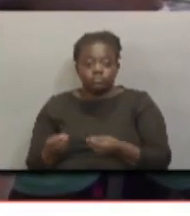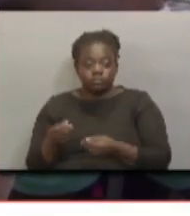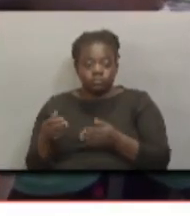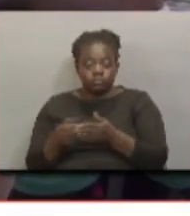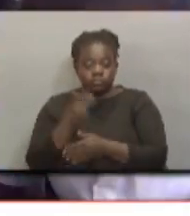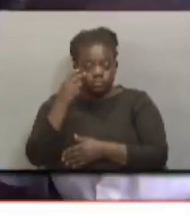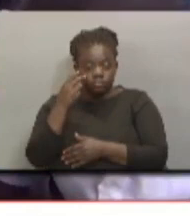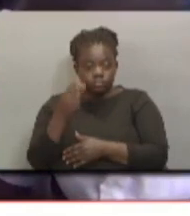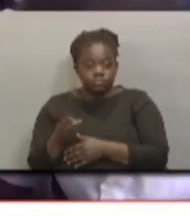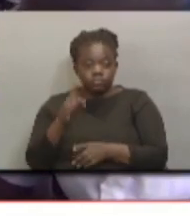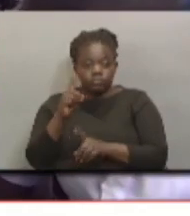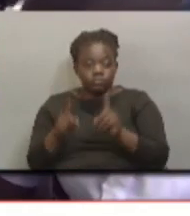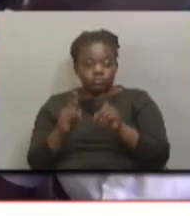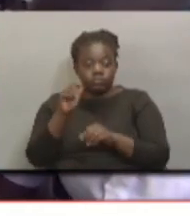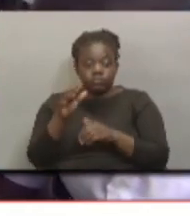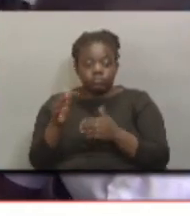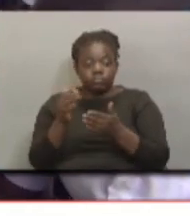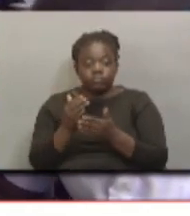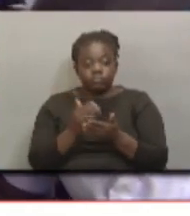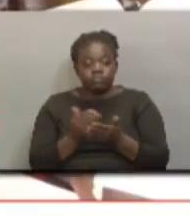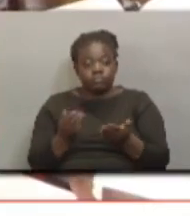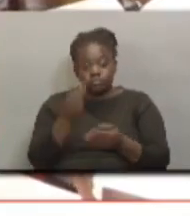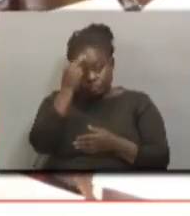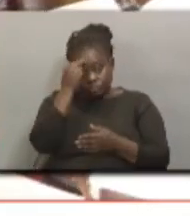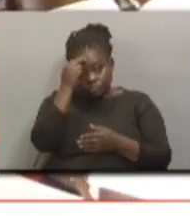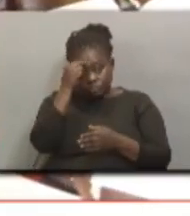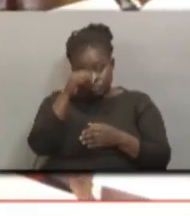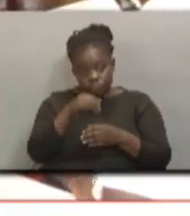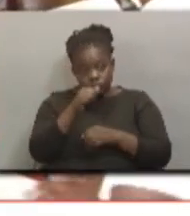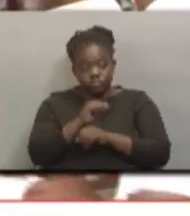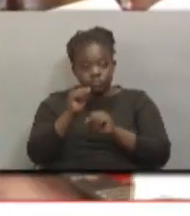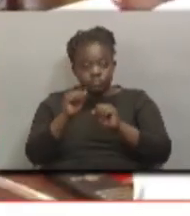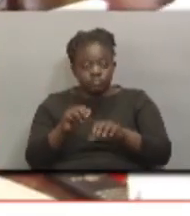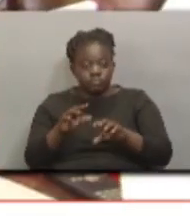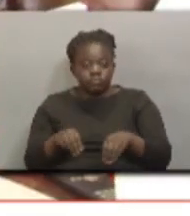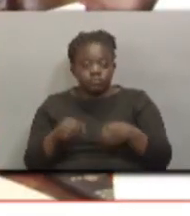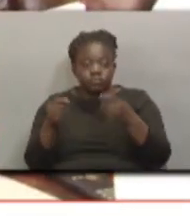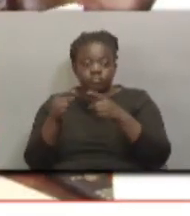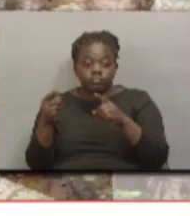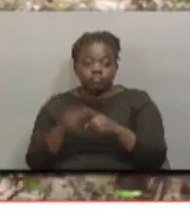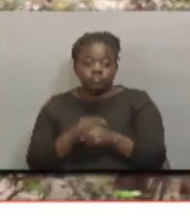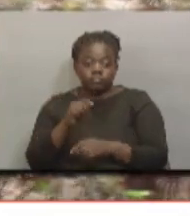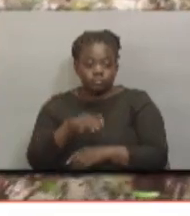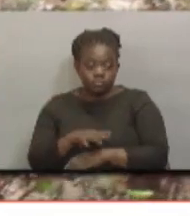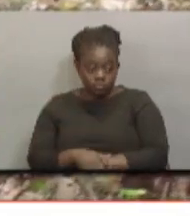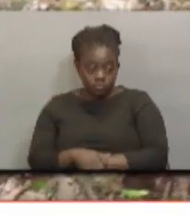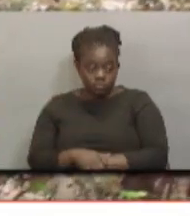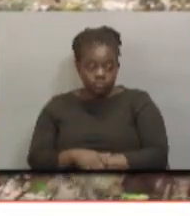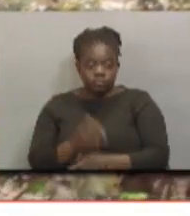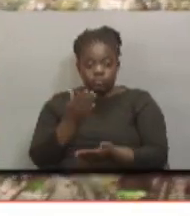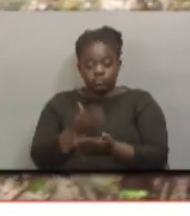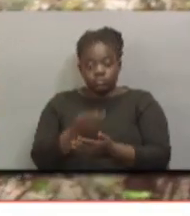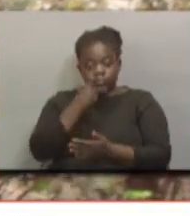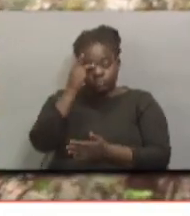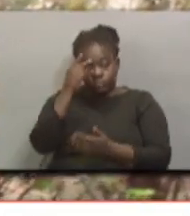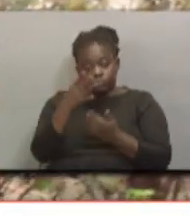ebigezo bino, kuba nti abayizi baabazze mu masomero basobola okubibawa nga bitandikirako. Asabye abazadde okugulira